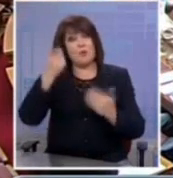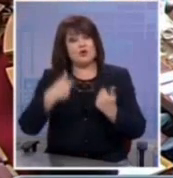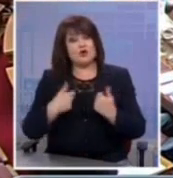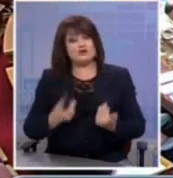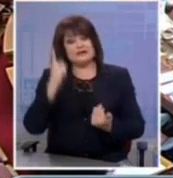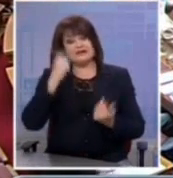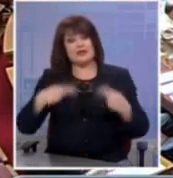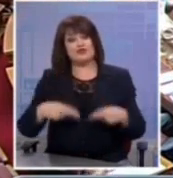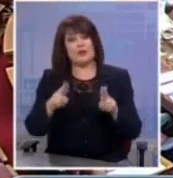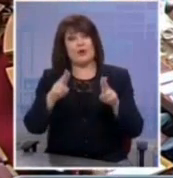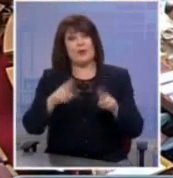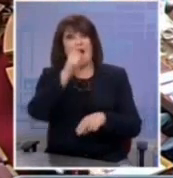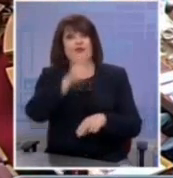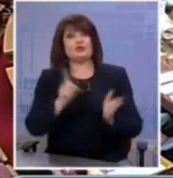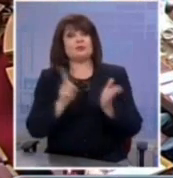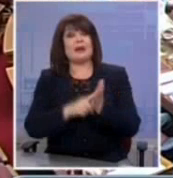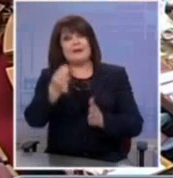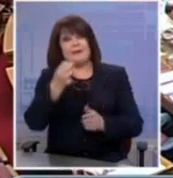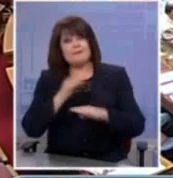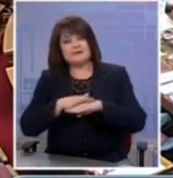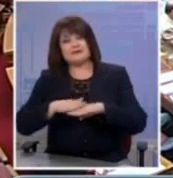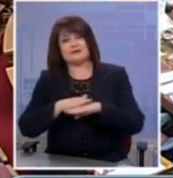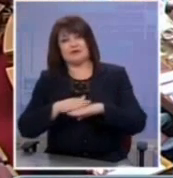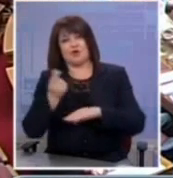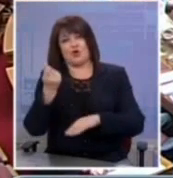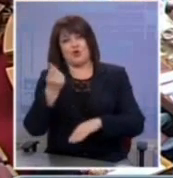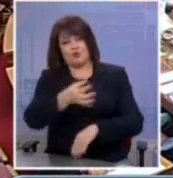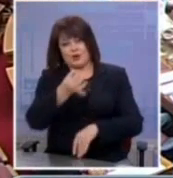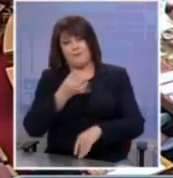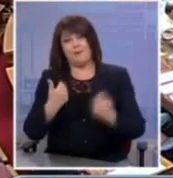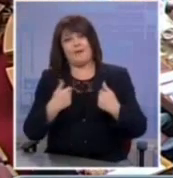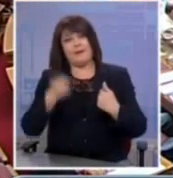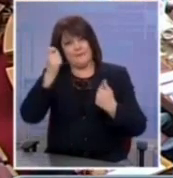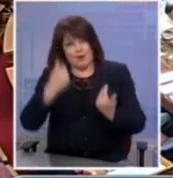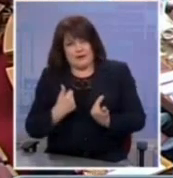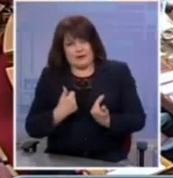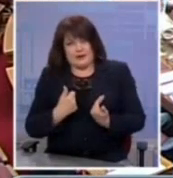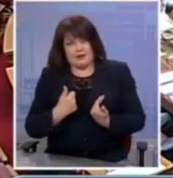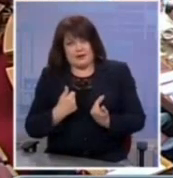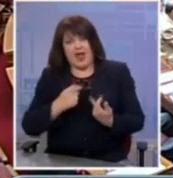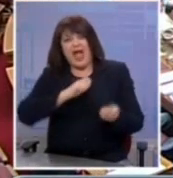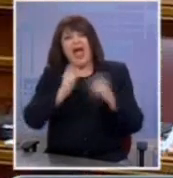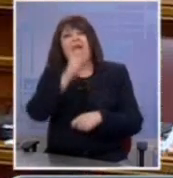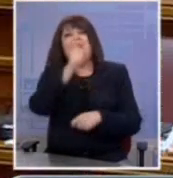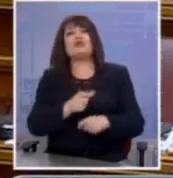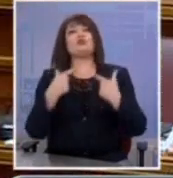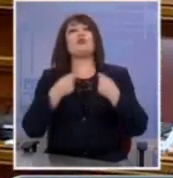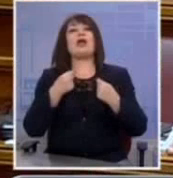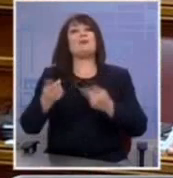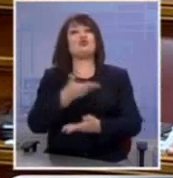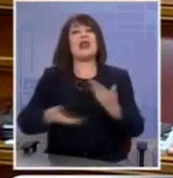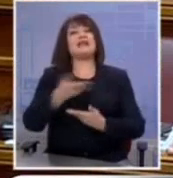λοιπόν οφείλει να ανακαλέσει ο κύριος οικονόμου αλλάζει τα κόμματα σαντα που κάμισα